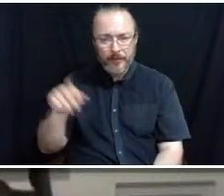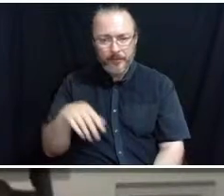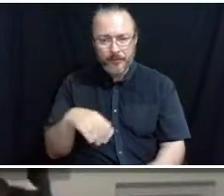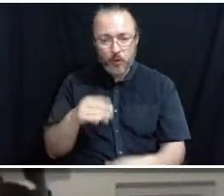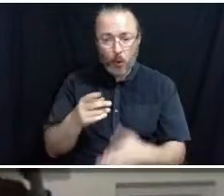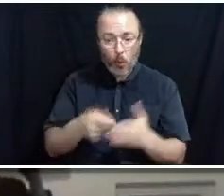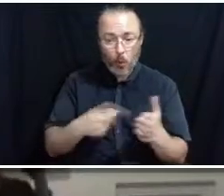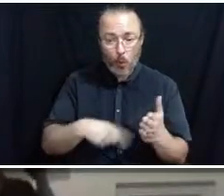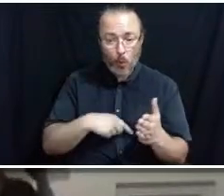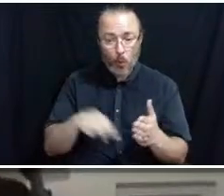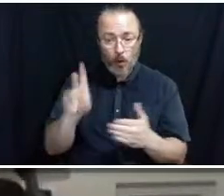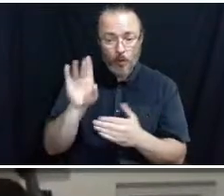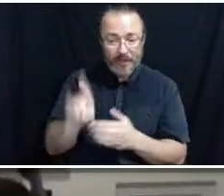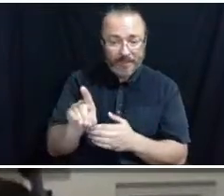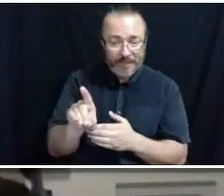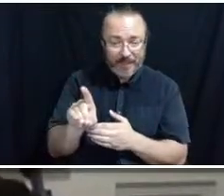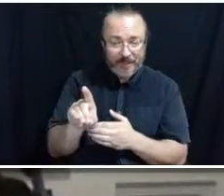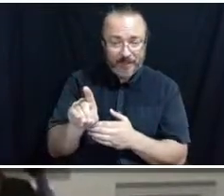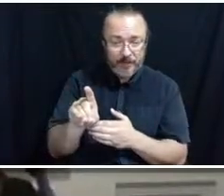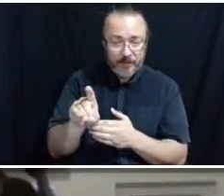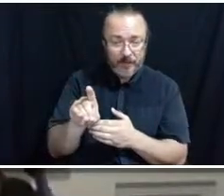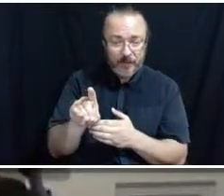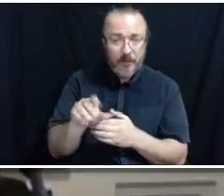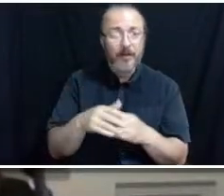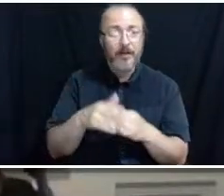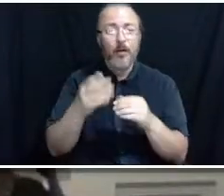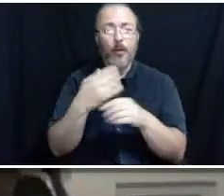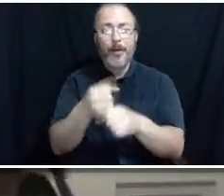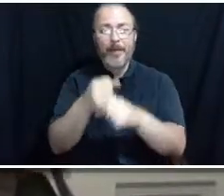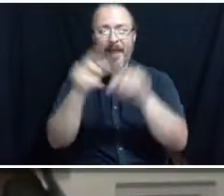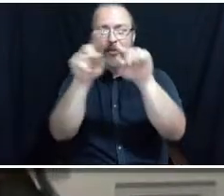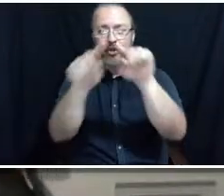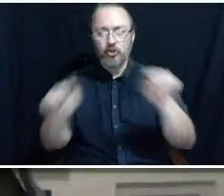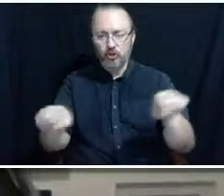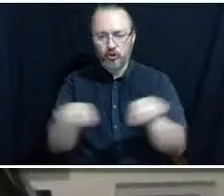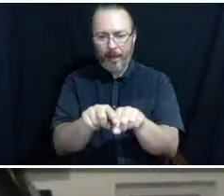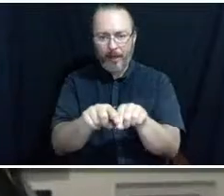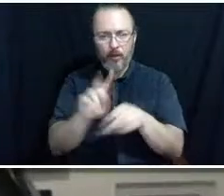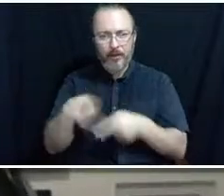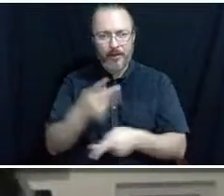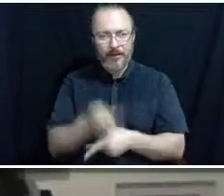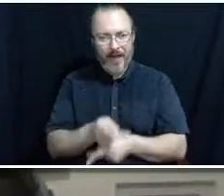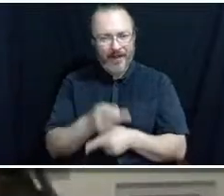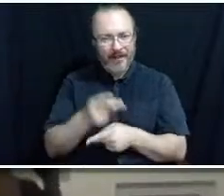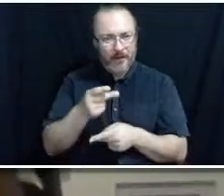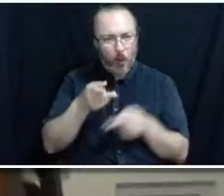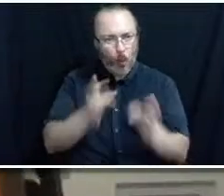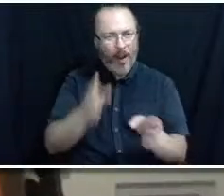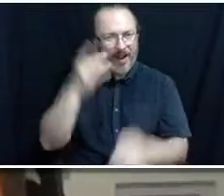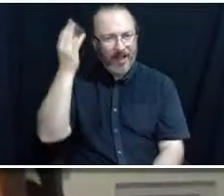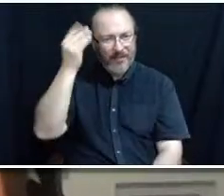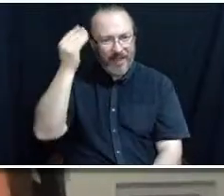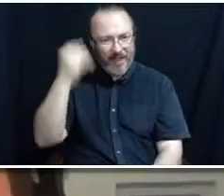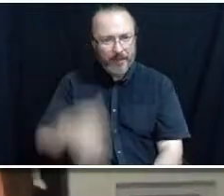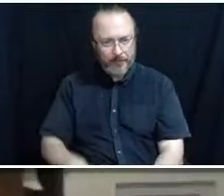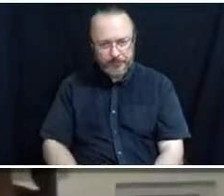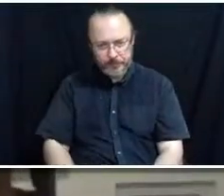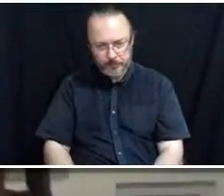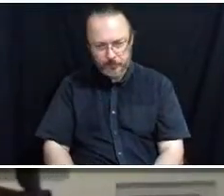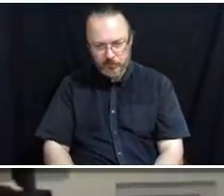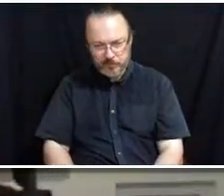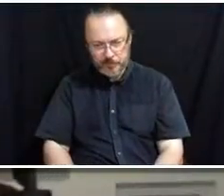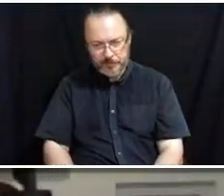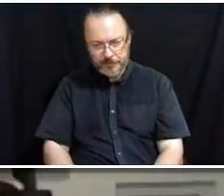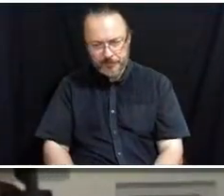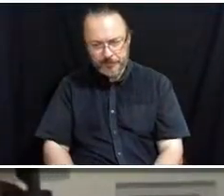nous avons élaboré une façon triangulaire de penser les choses, et cela